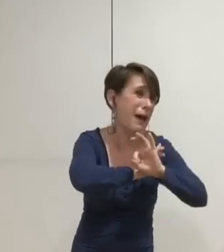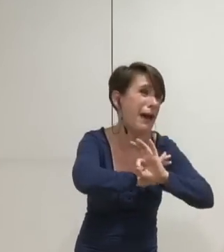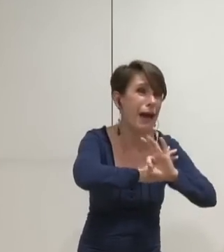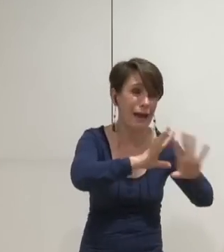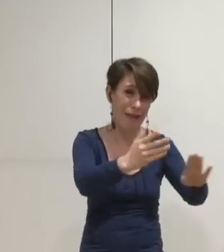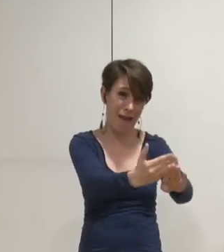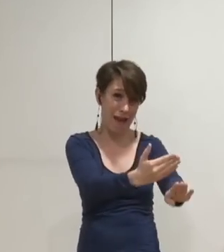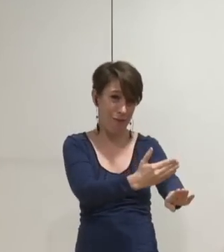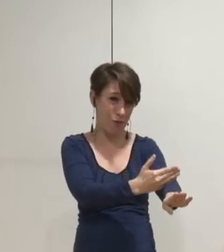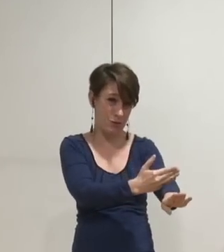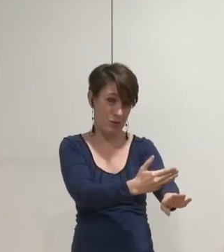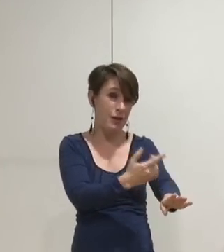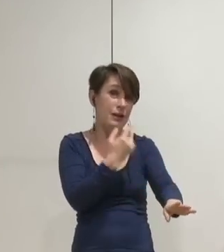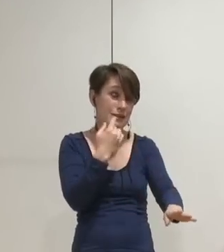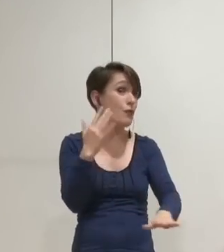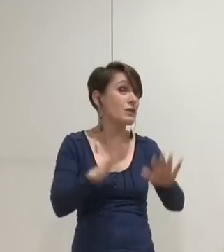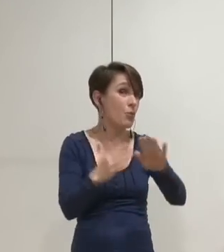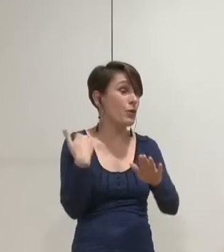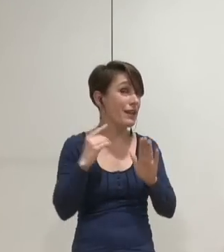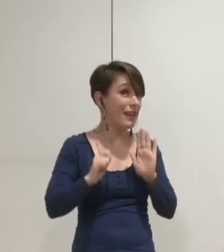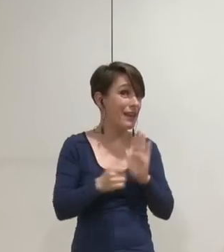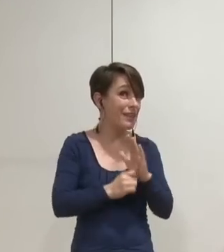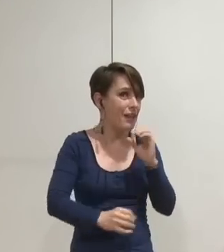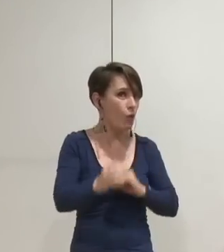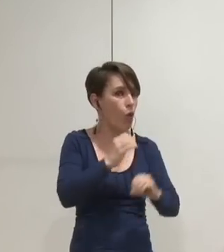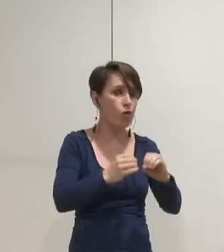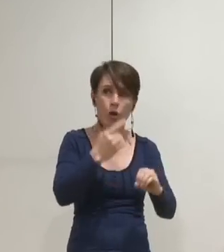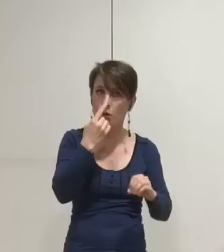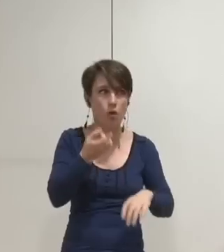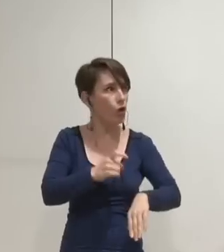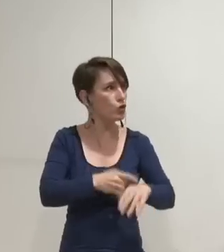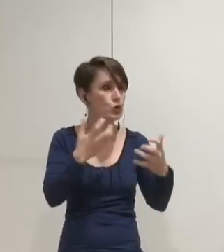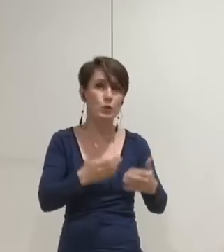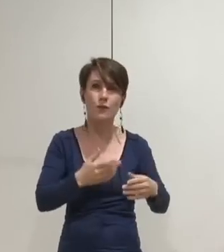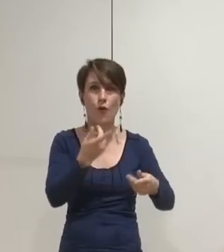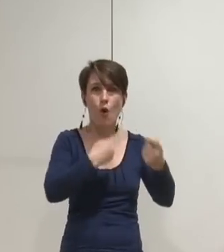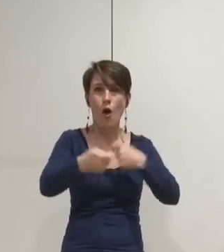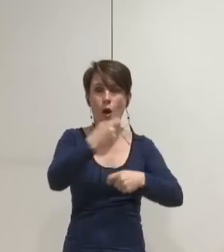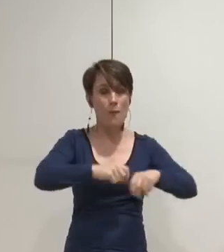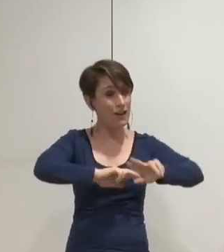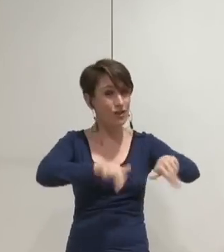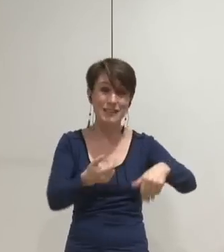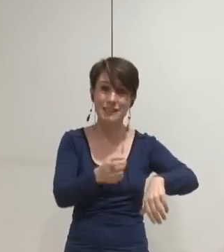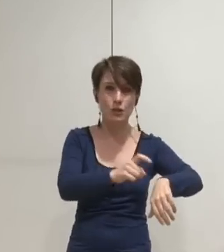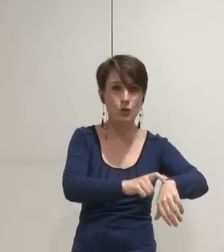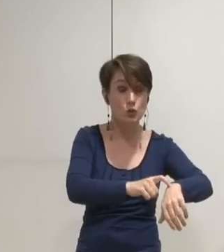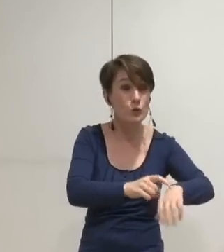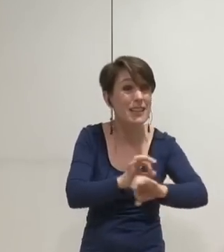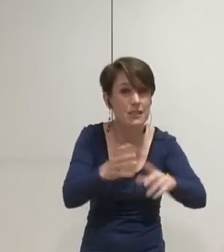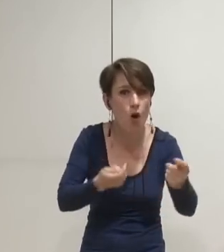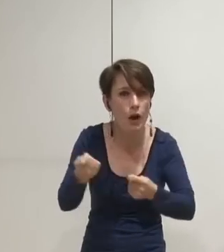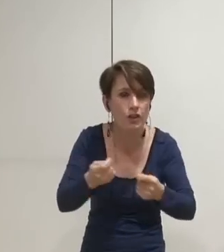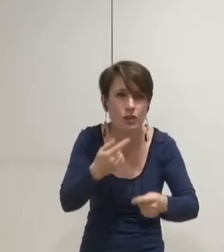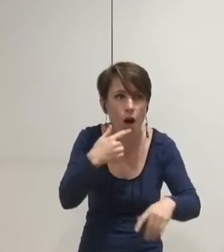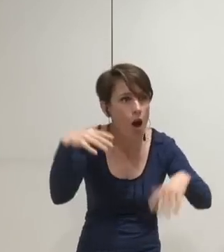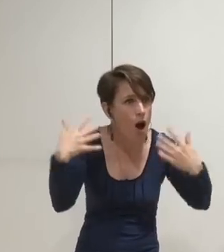vous apprêtiez à commettre au mois d'octobre en signant ce marché sans créer cette fameuse régie je ve dire